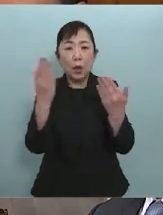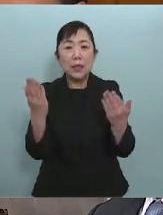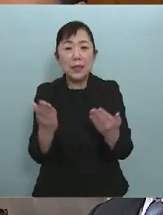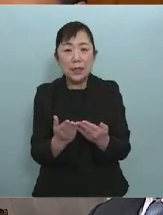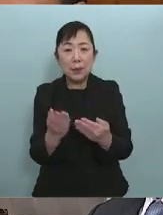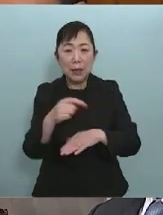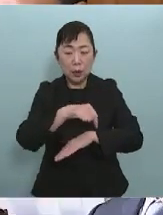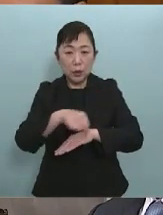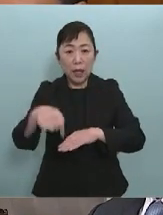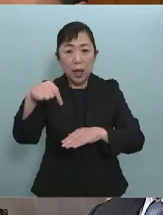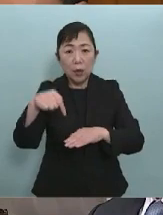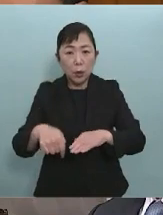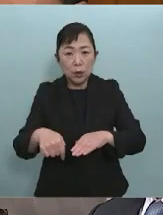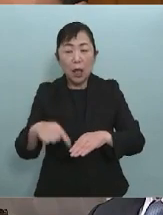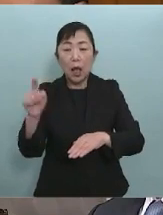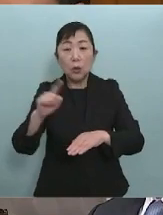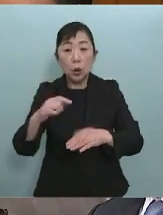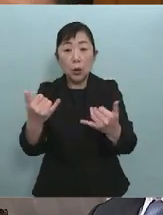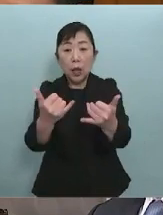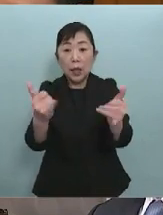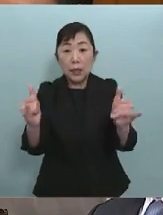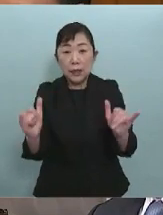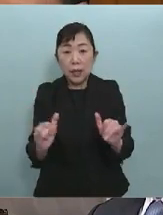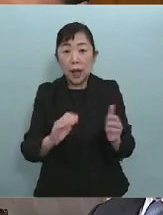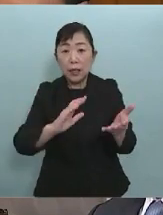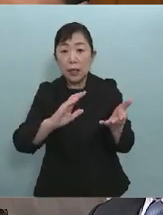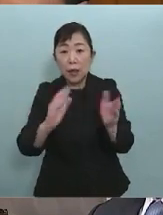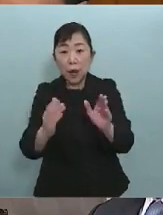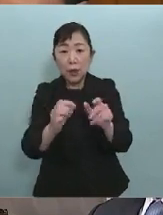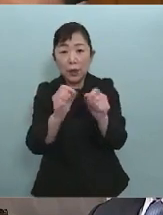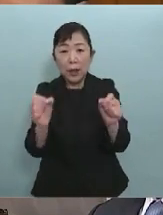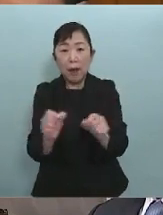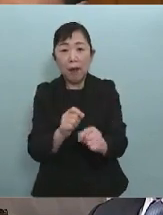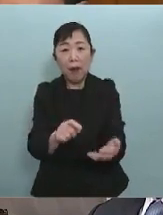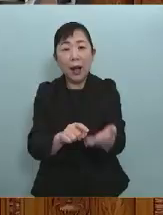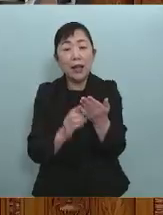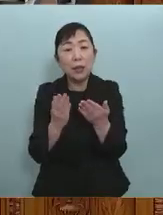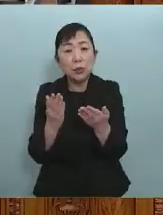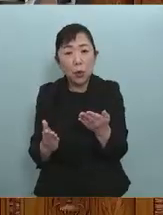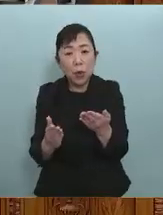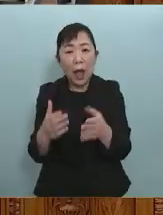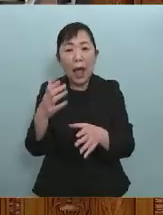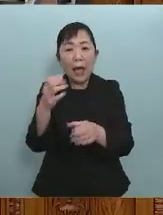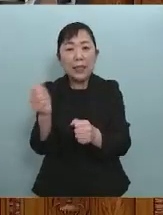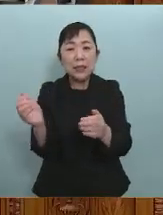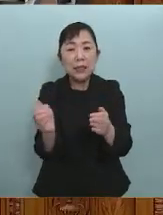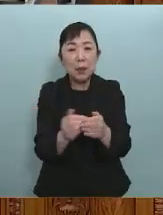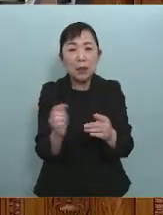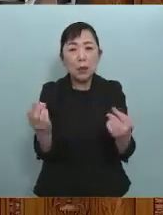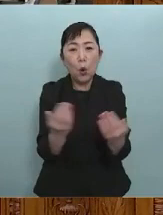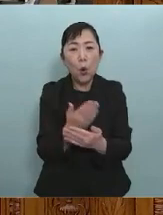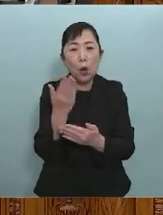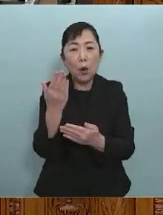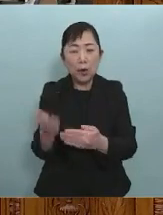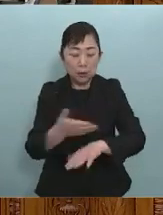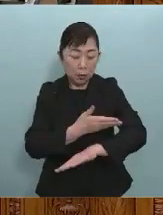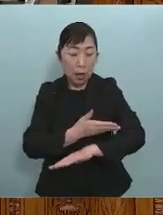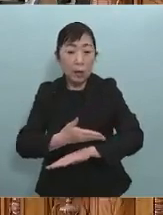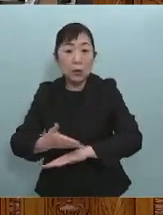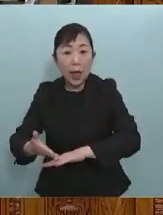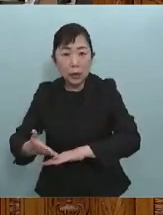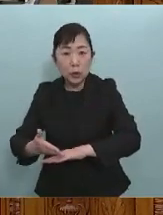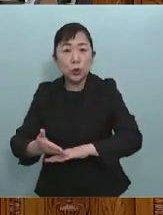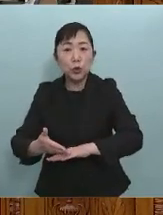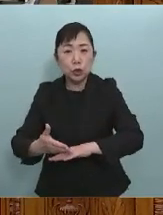てどんな世の中に変わるのかいつまでにどう変わるのかスケジュール